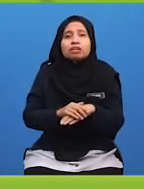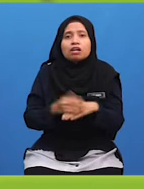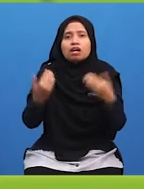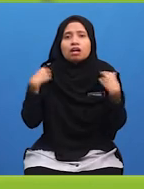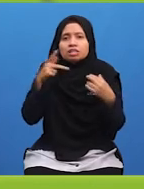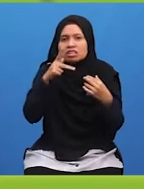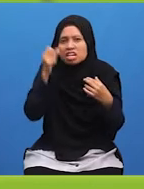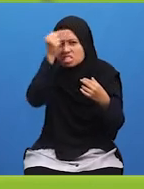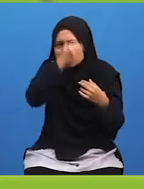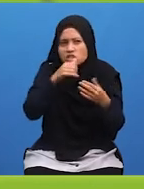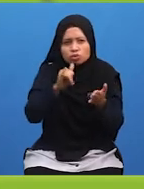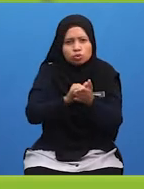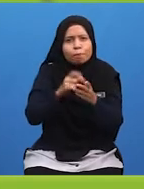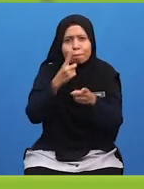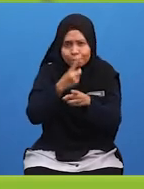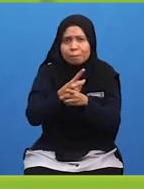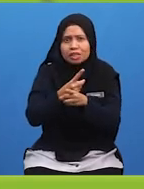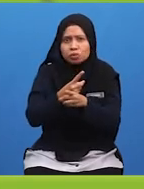Adakah sikap itu perlu diteruskan?